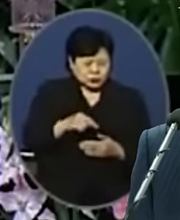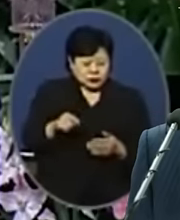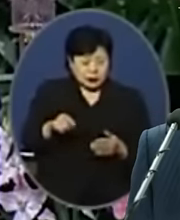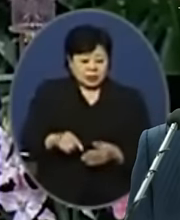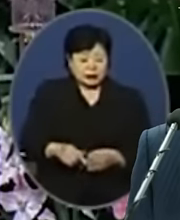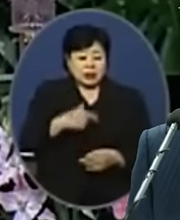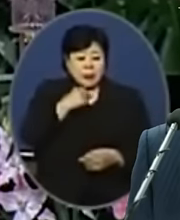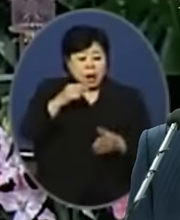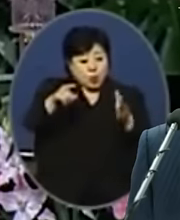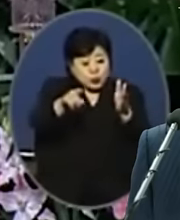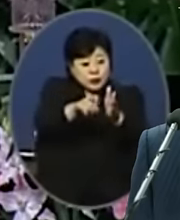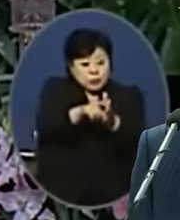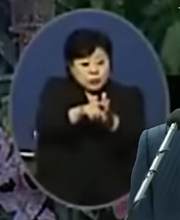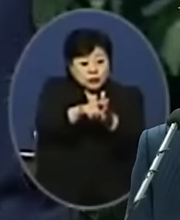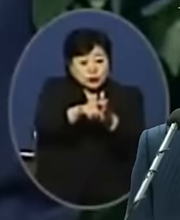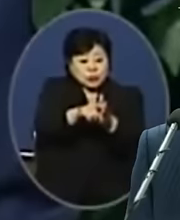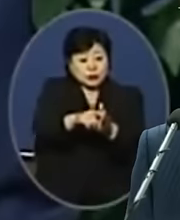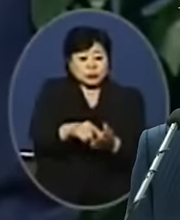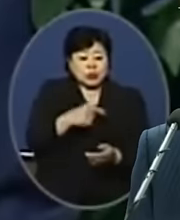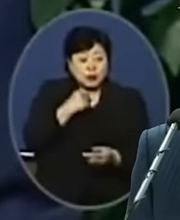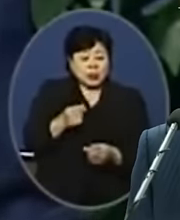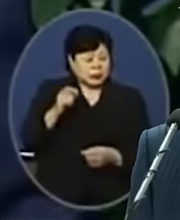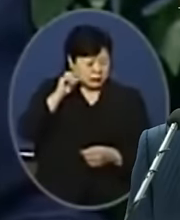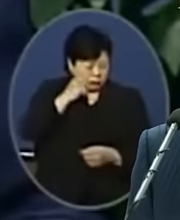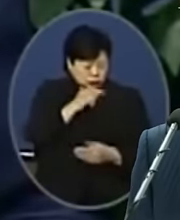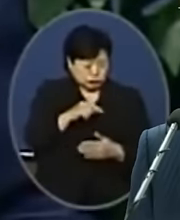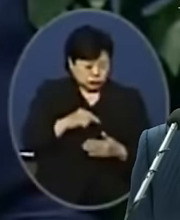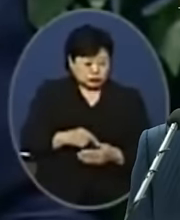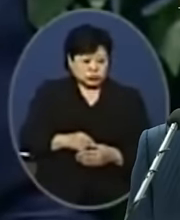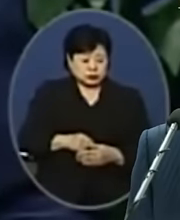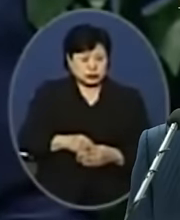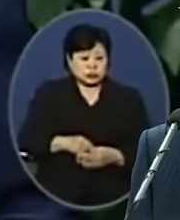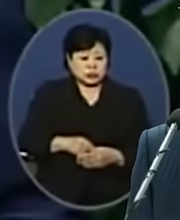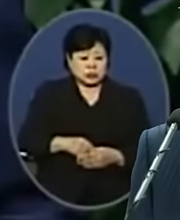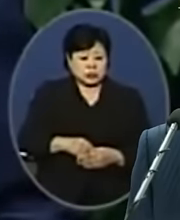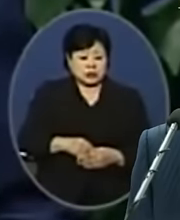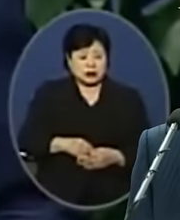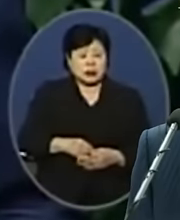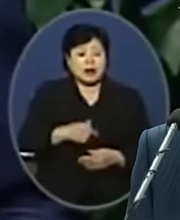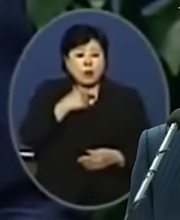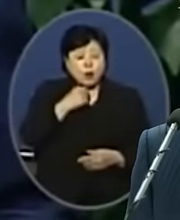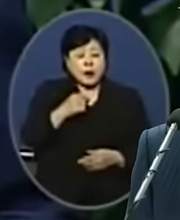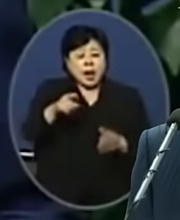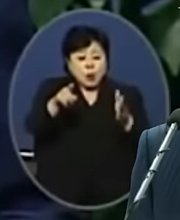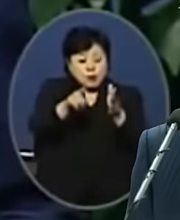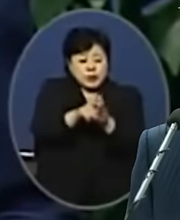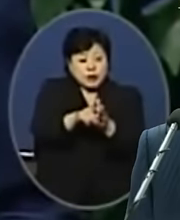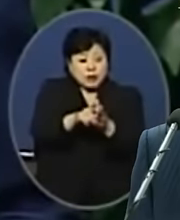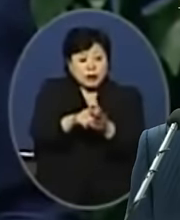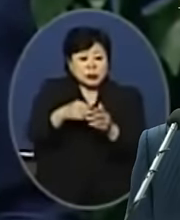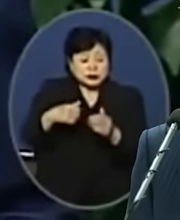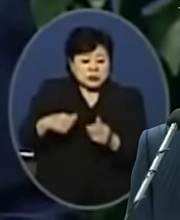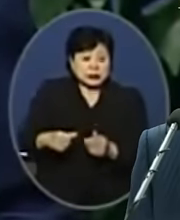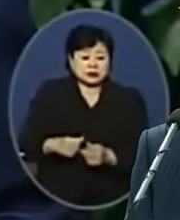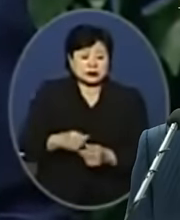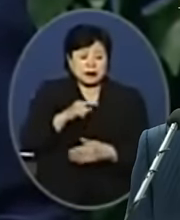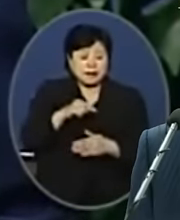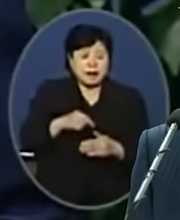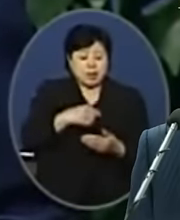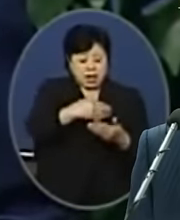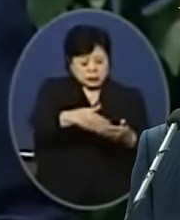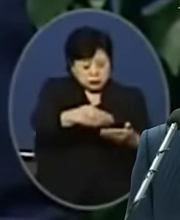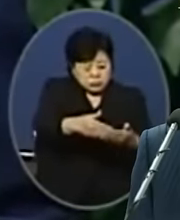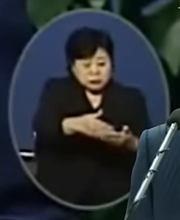믿었다. 바랄 수 없는 것 중에 바라고 믿었다는 것은 그 자식을 마음의